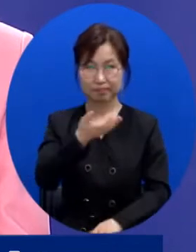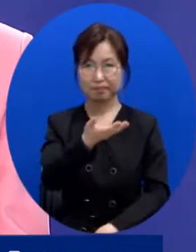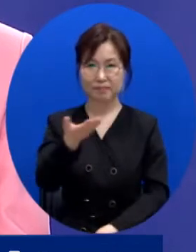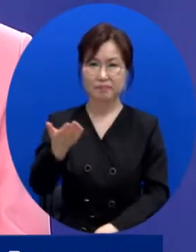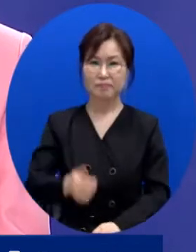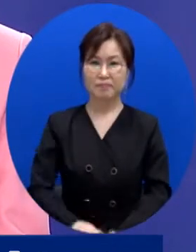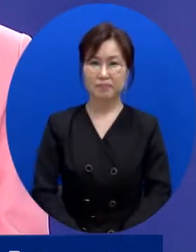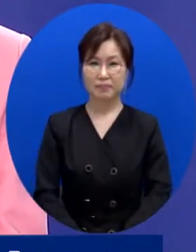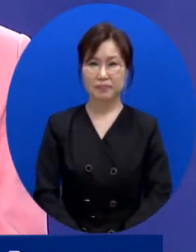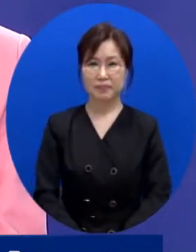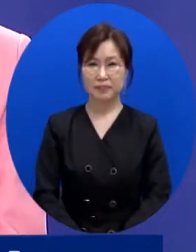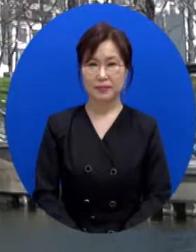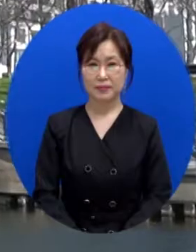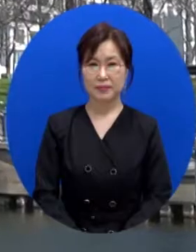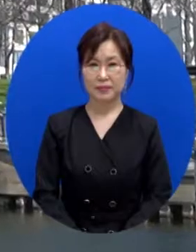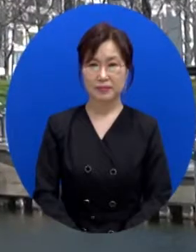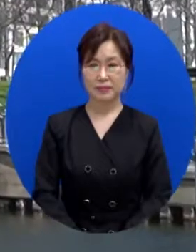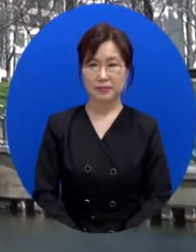김영환 통신원입니다.